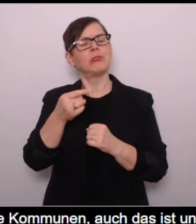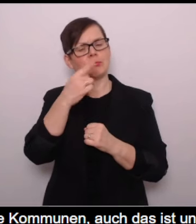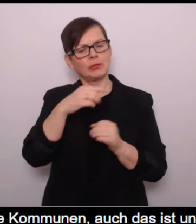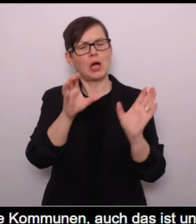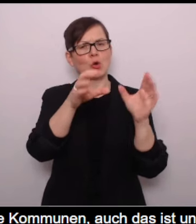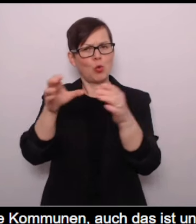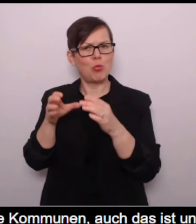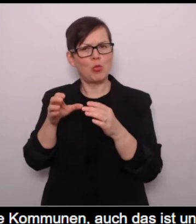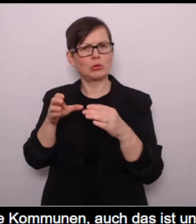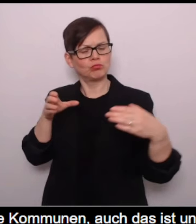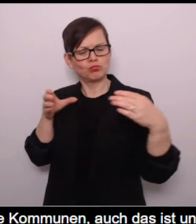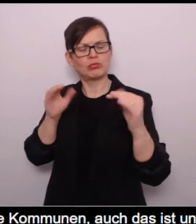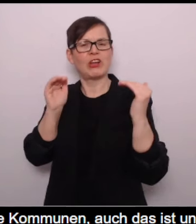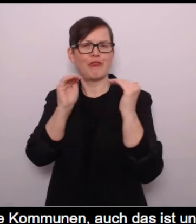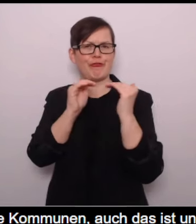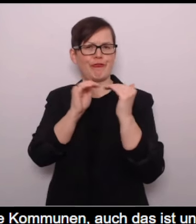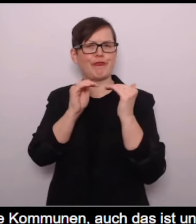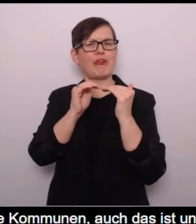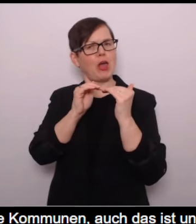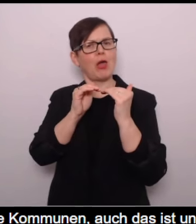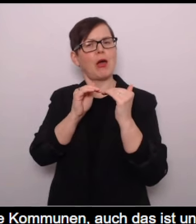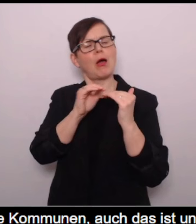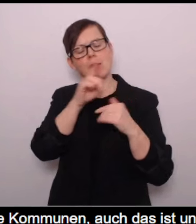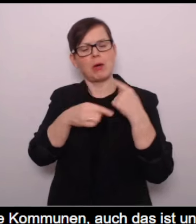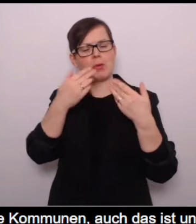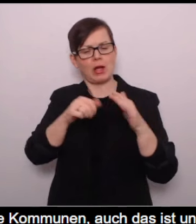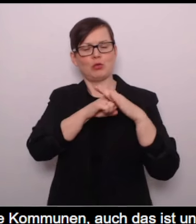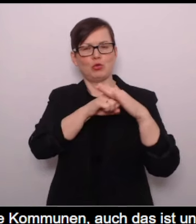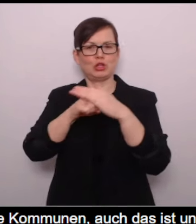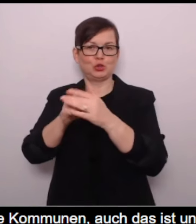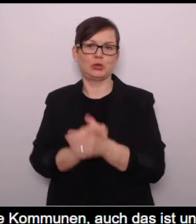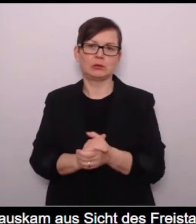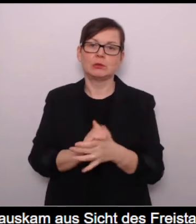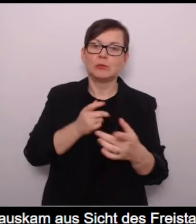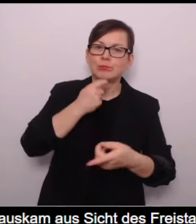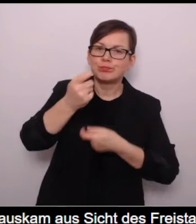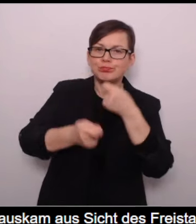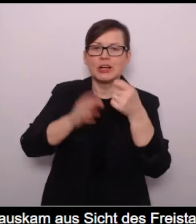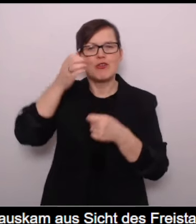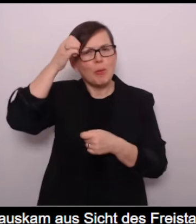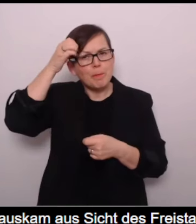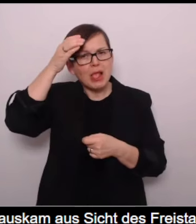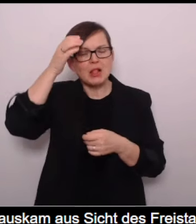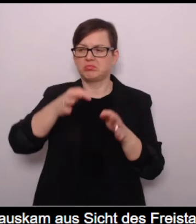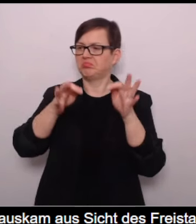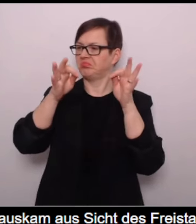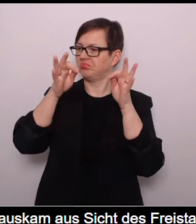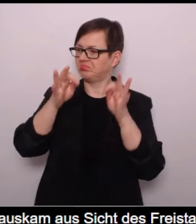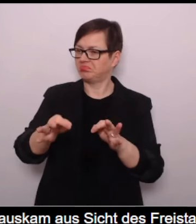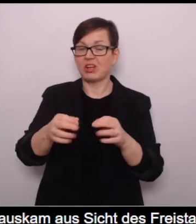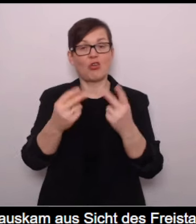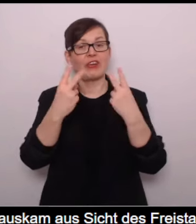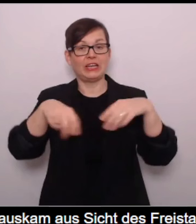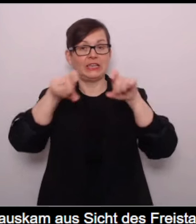Und ich glaube schon, dass wir davon sprechen können, dass wir in fairer Partnerschaft mit unseren Kommunen auch deren Aufgaben unterstützen.